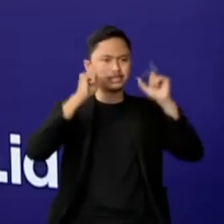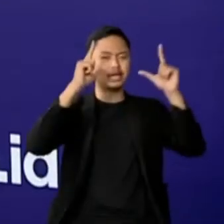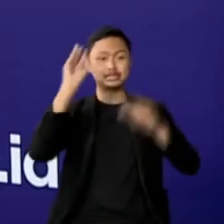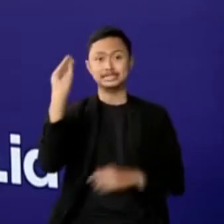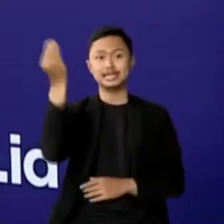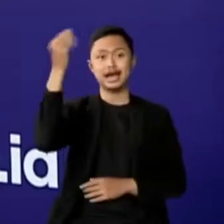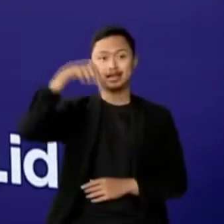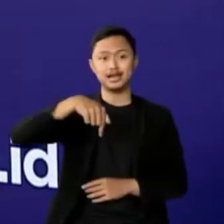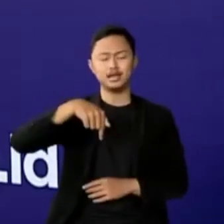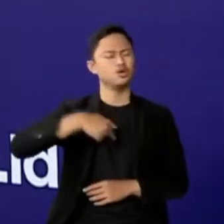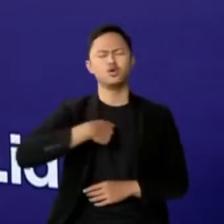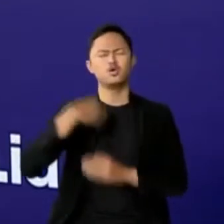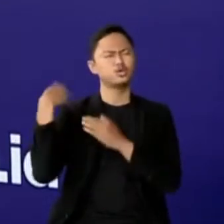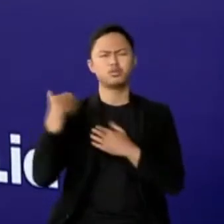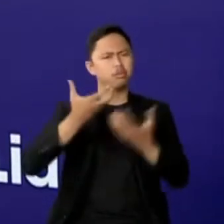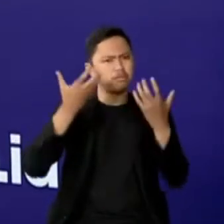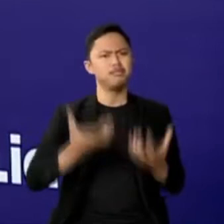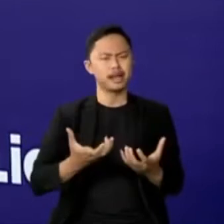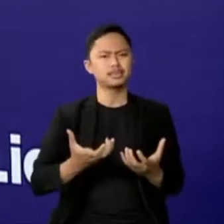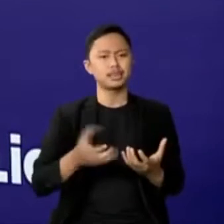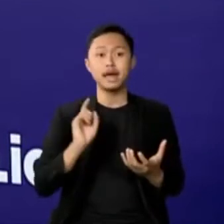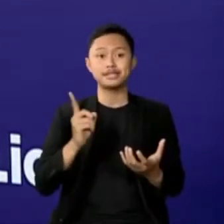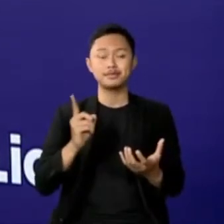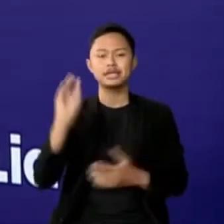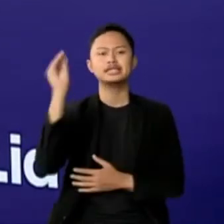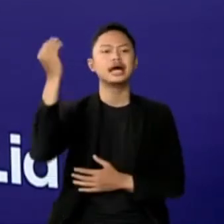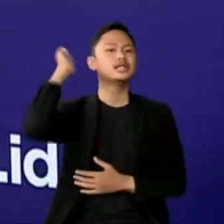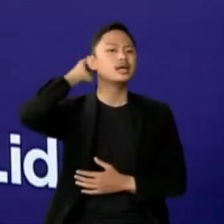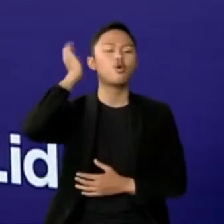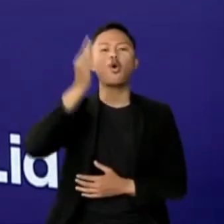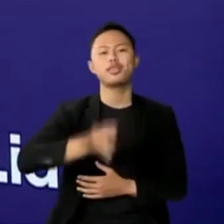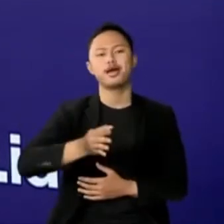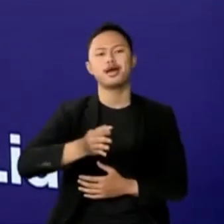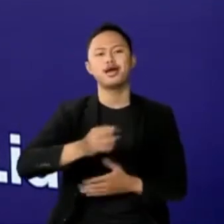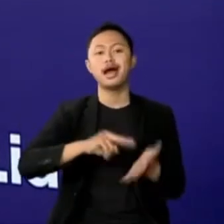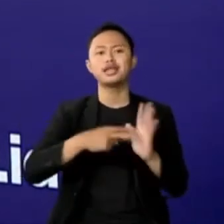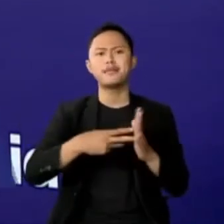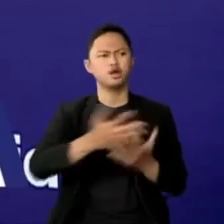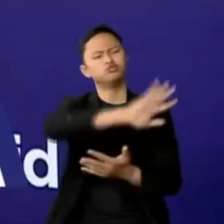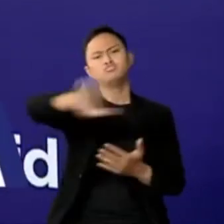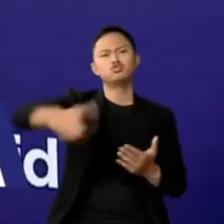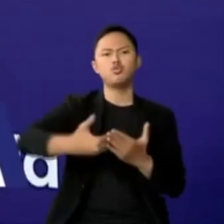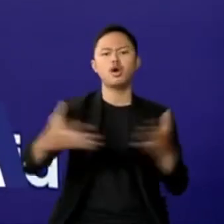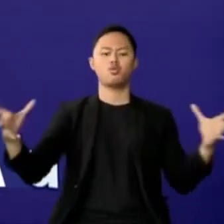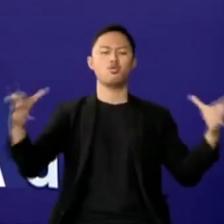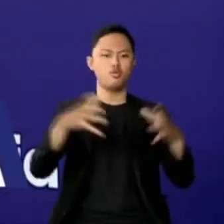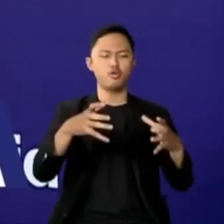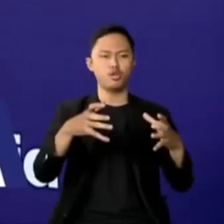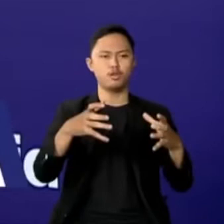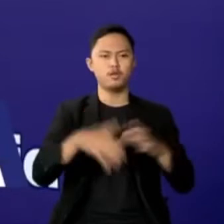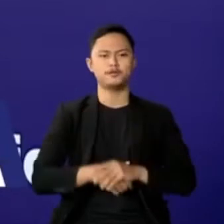Jakarta ini berat Kenapa berat karena Jakarta ibukota lalu ibukota itu ya kumpul semuanya